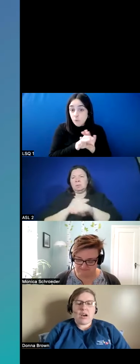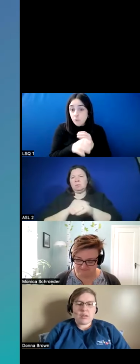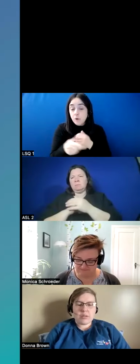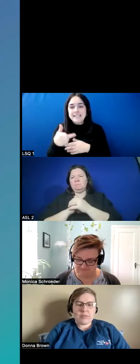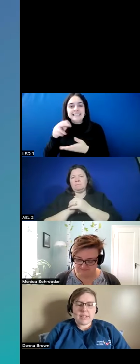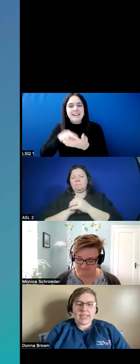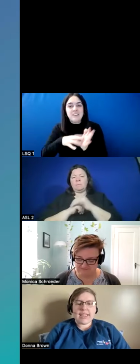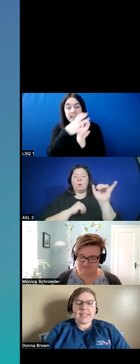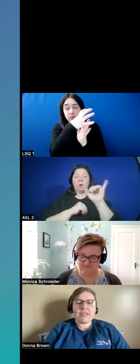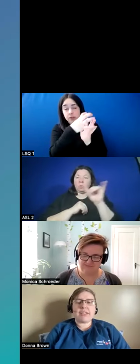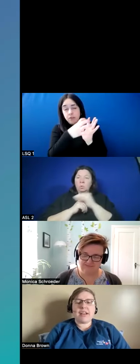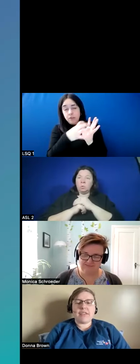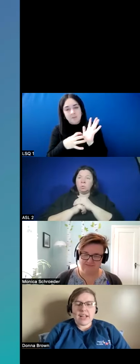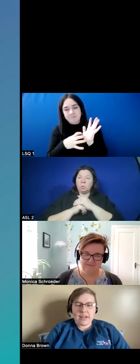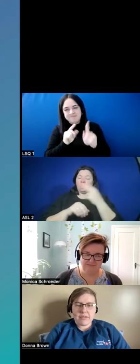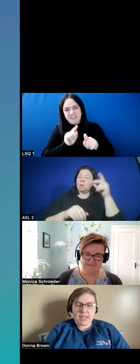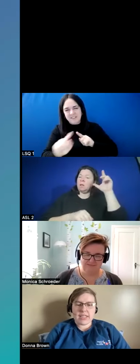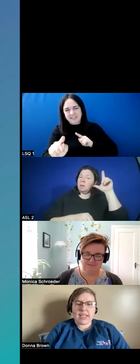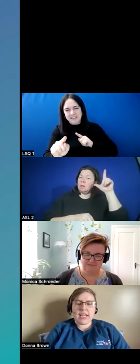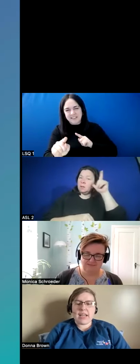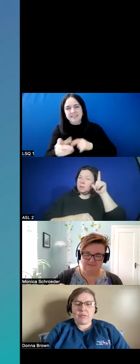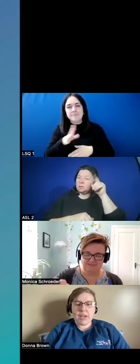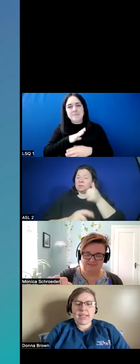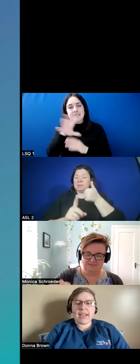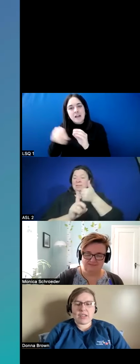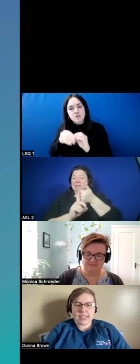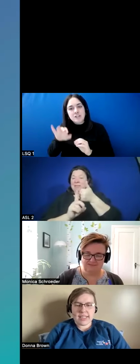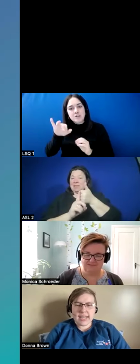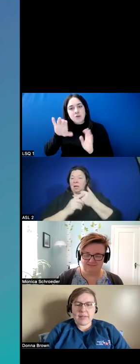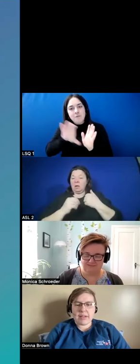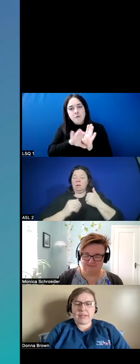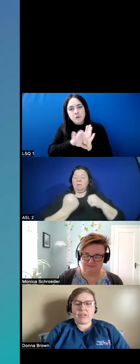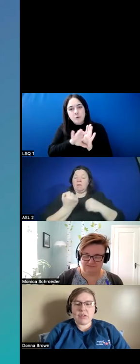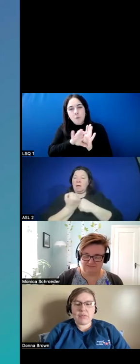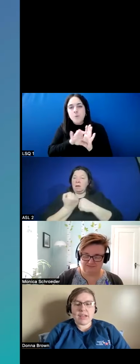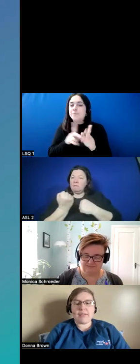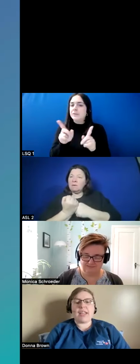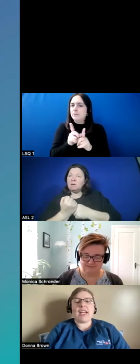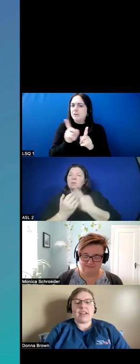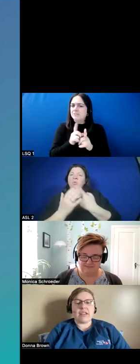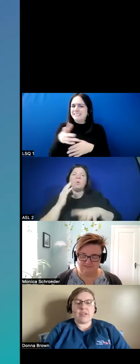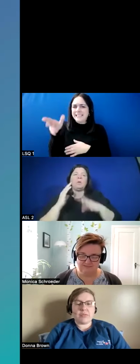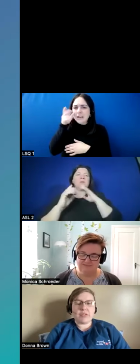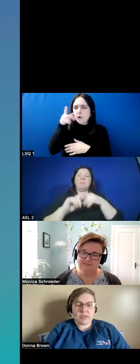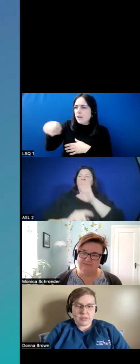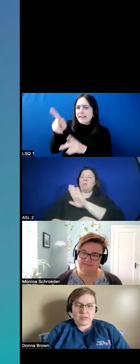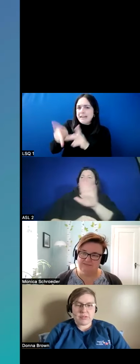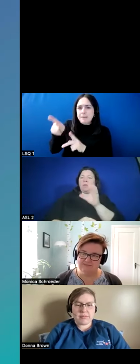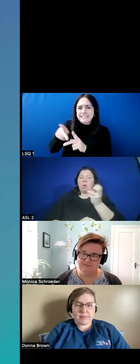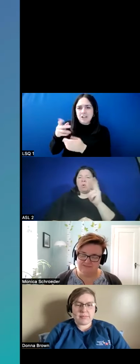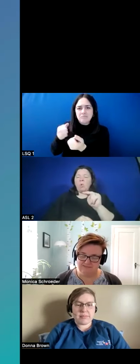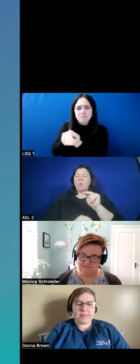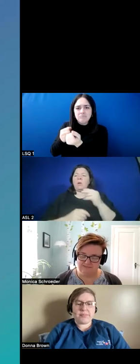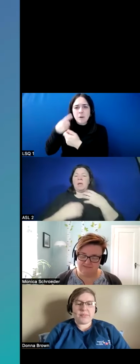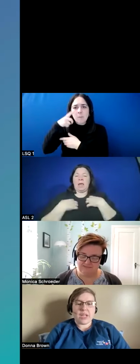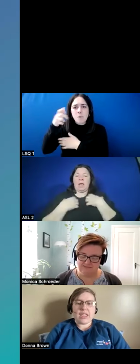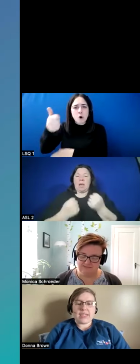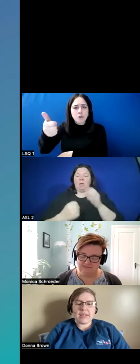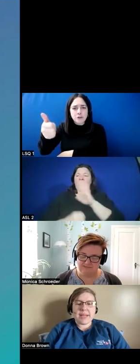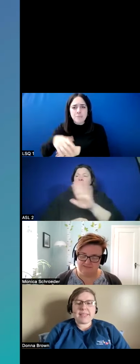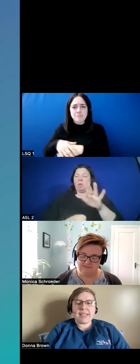renseignements beaucoup plus accessibles. Écoutez aussi les défenseurs de l'autonomie et ce qu'ils disent par rapport à leur propre santé et